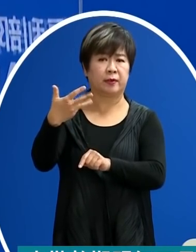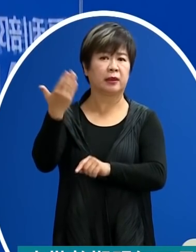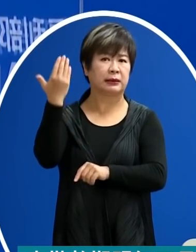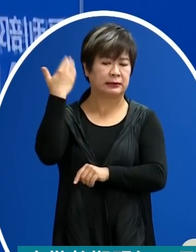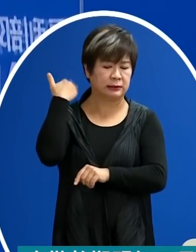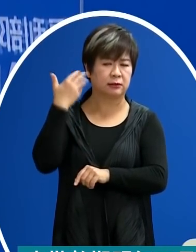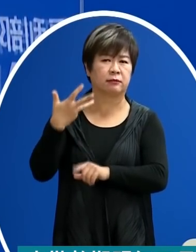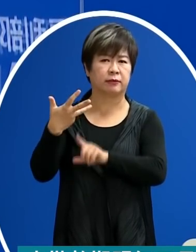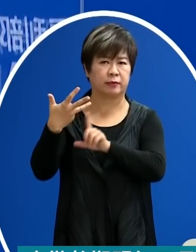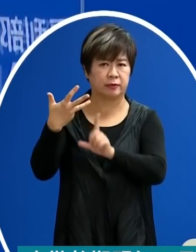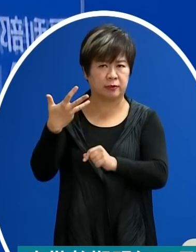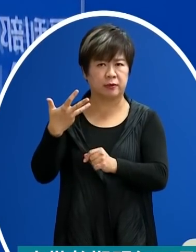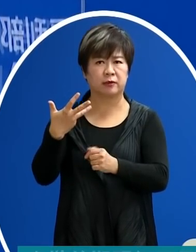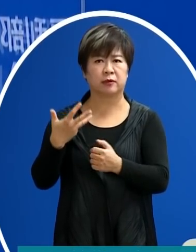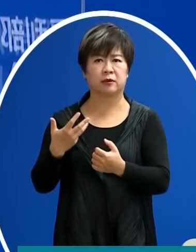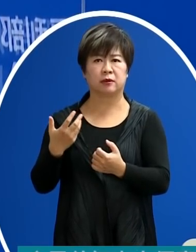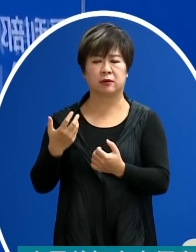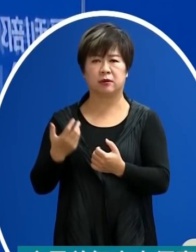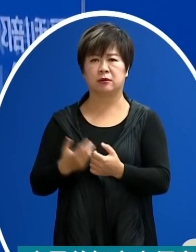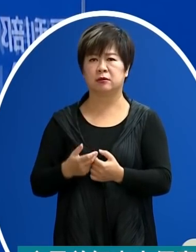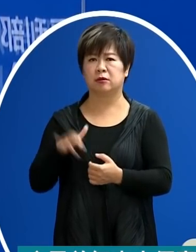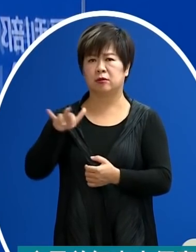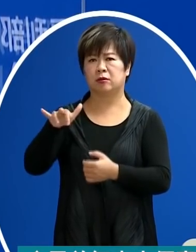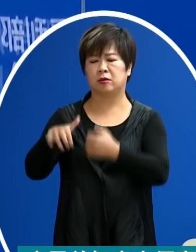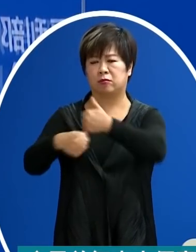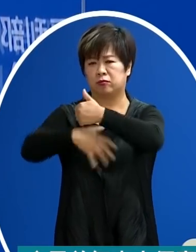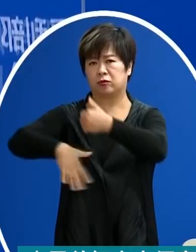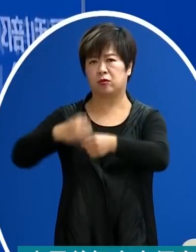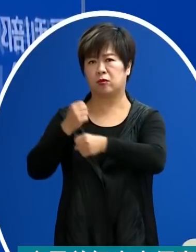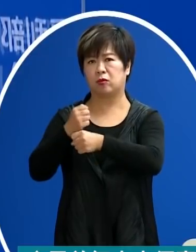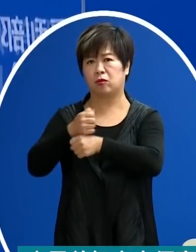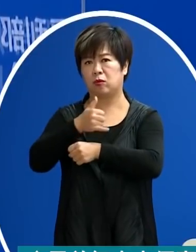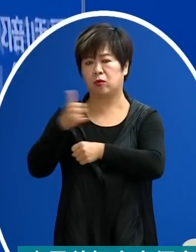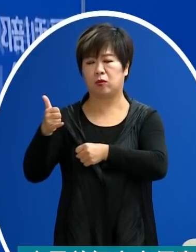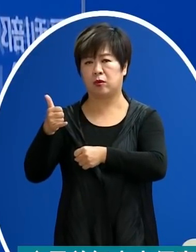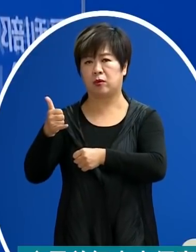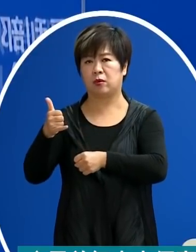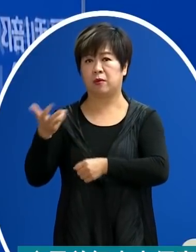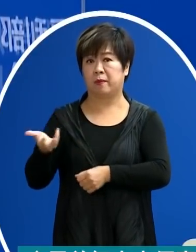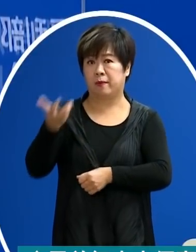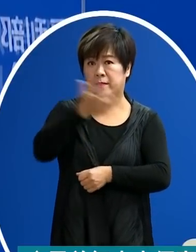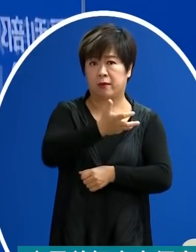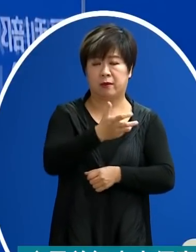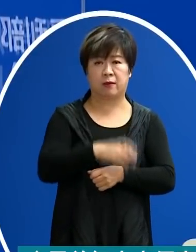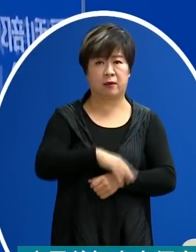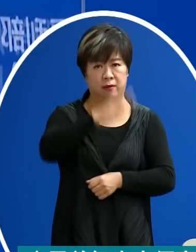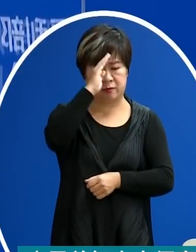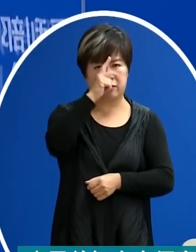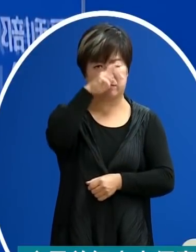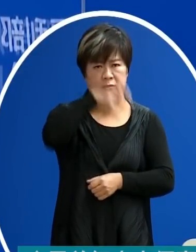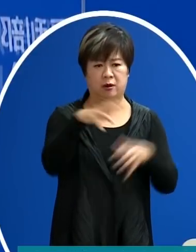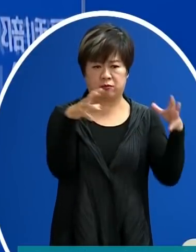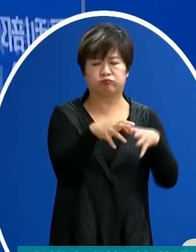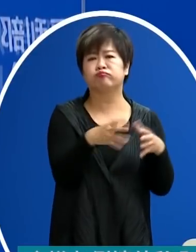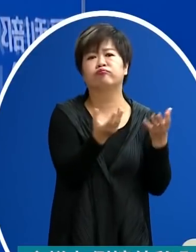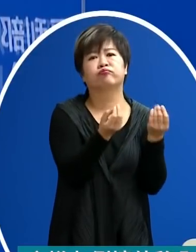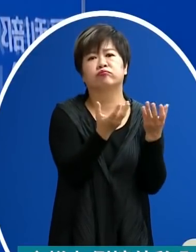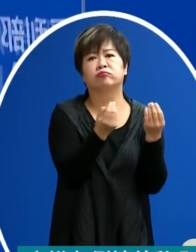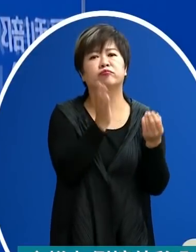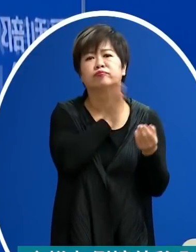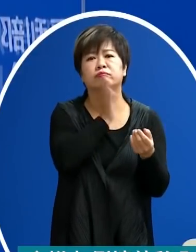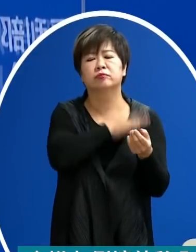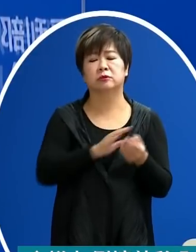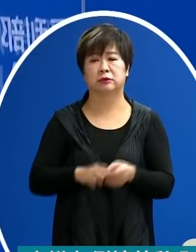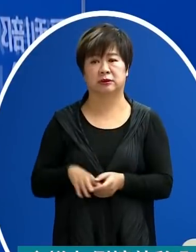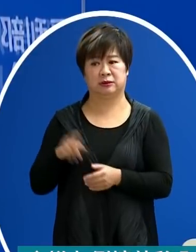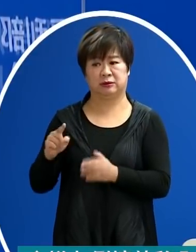可以，那个时候机组员还不需要到防疫旅馆，那时候是可以返家居家检疫，但是他还